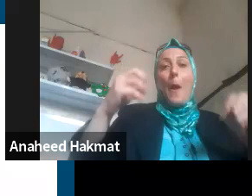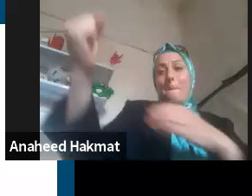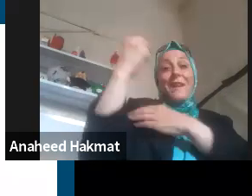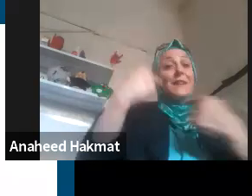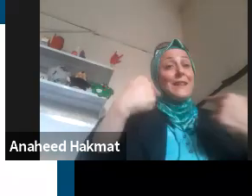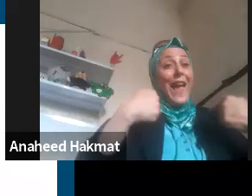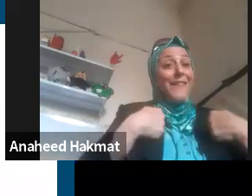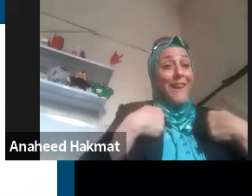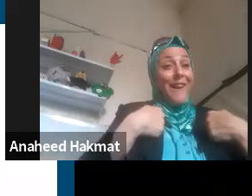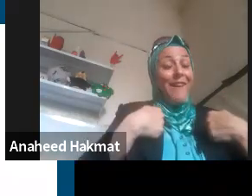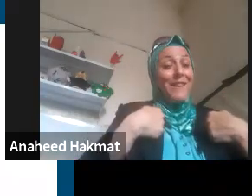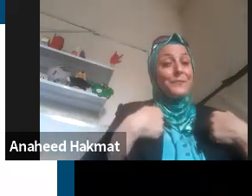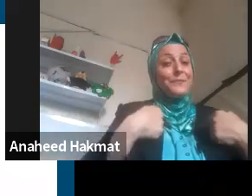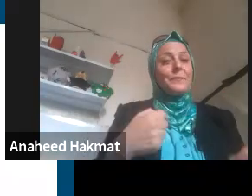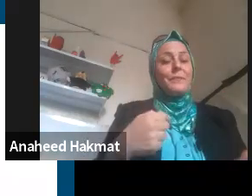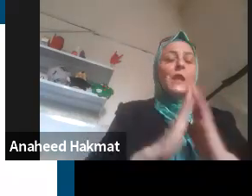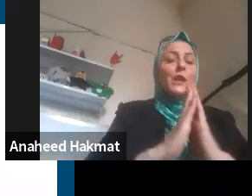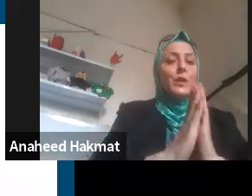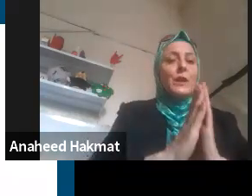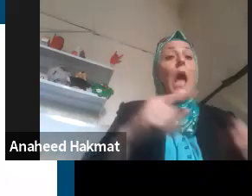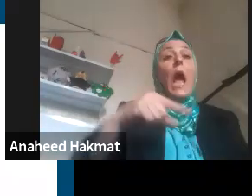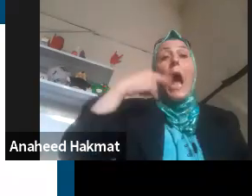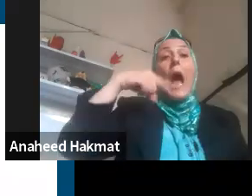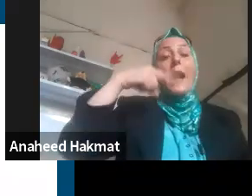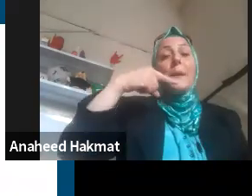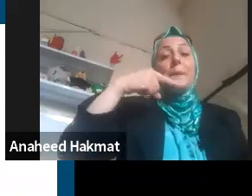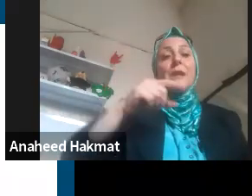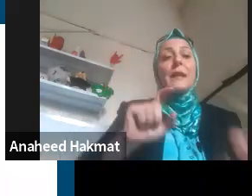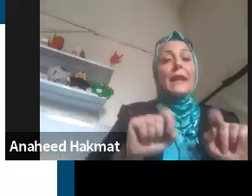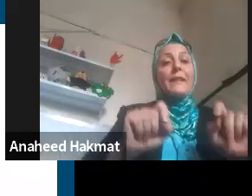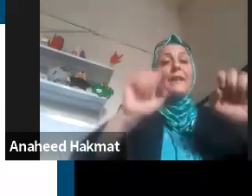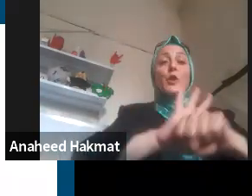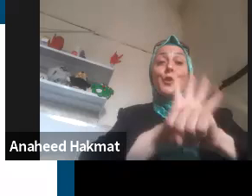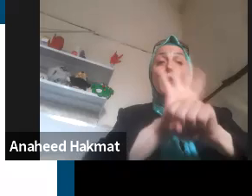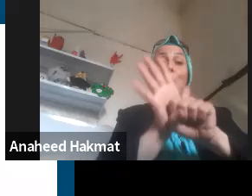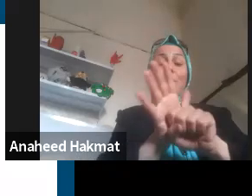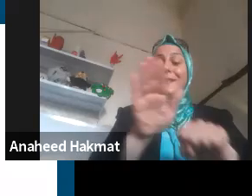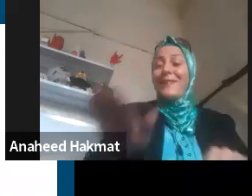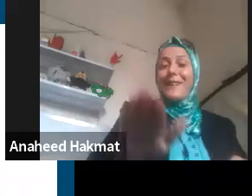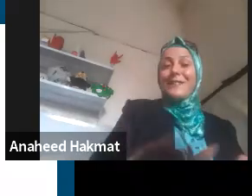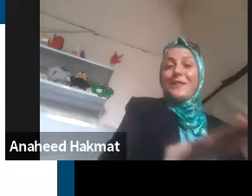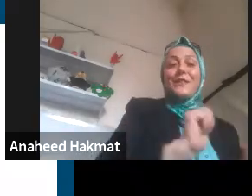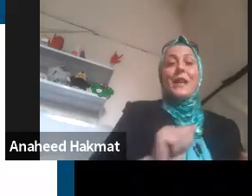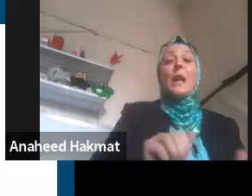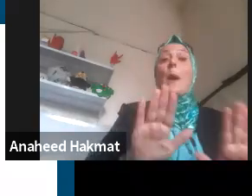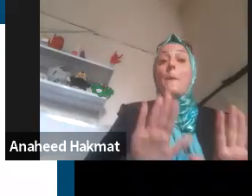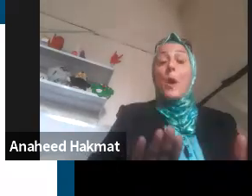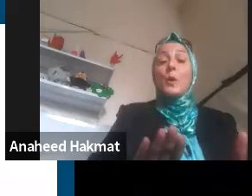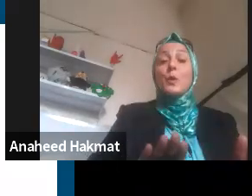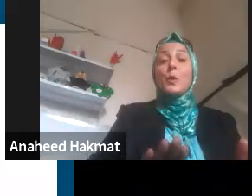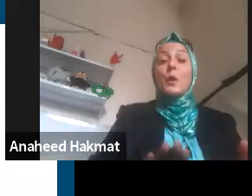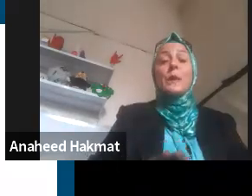بطلتي أنت سوري ماي هيرو، وبتحكي عن الكوفيد، بتعرف عن الكوفيد للأولاد، موجودة بعدة